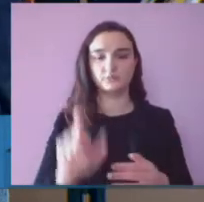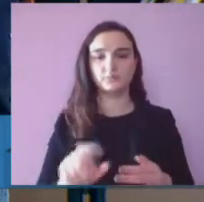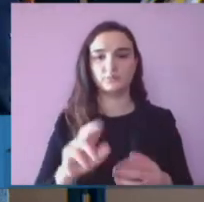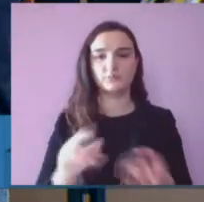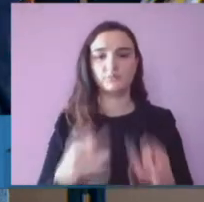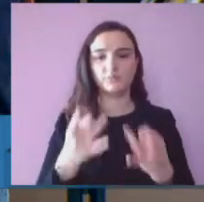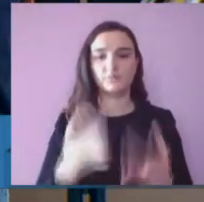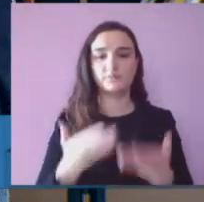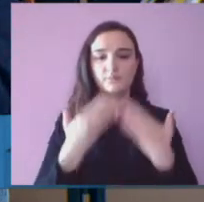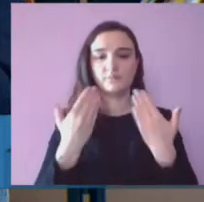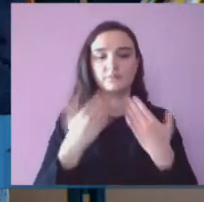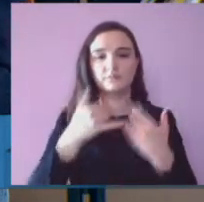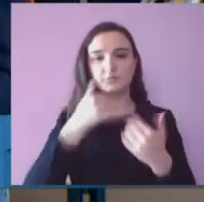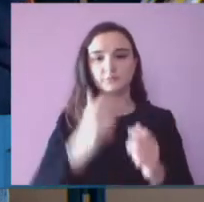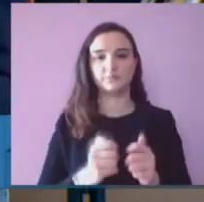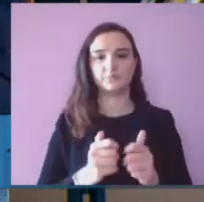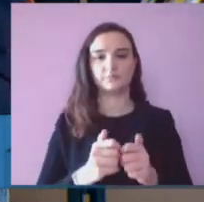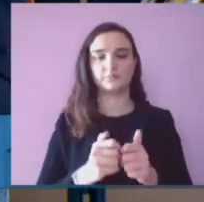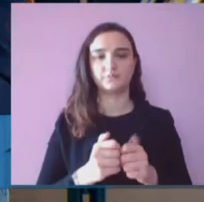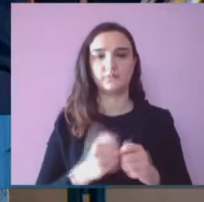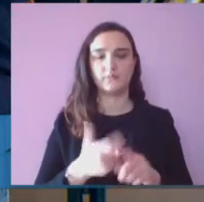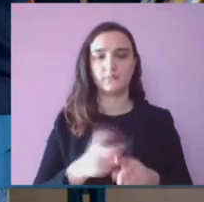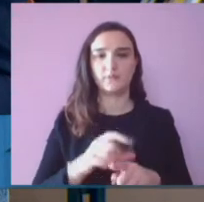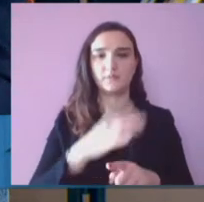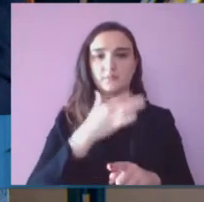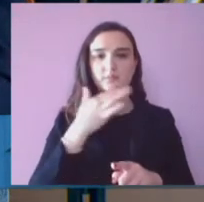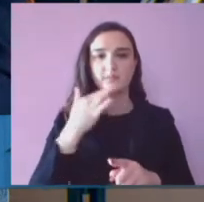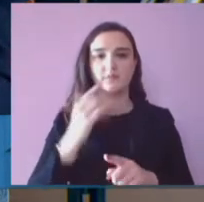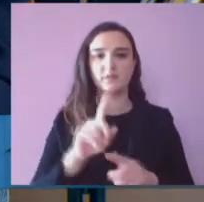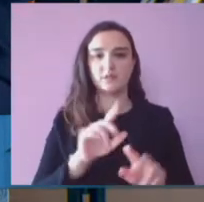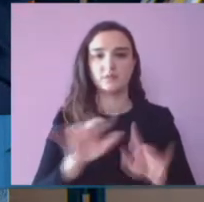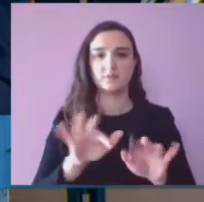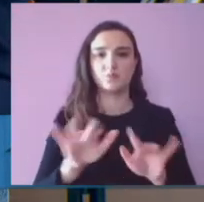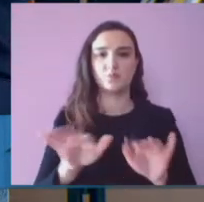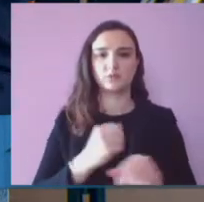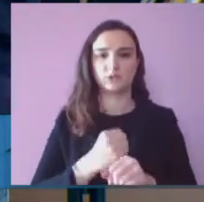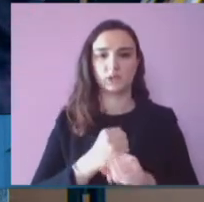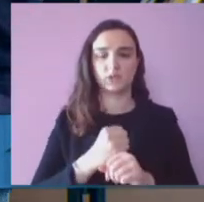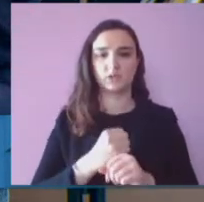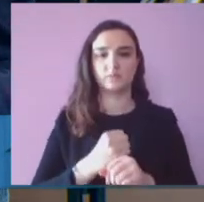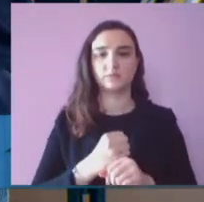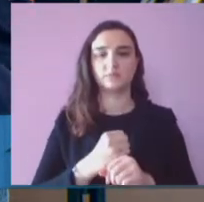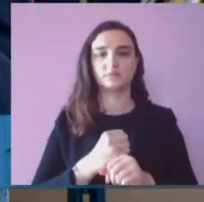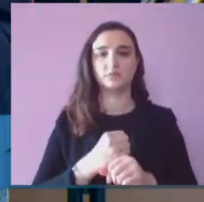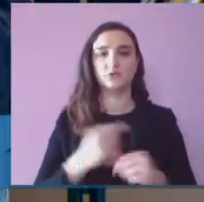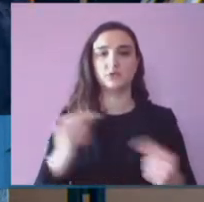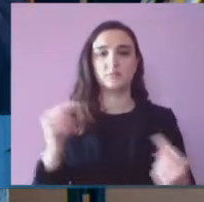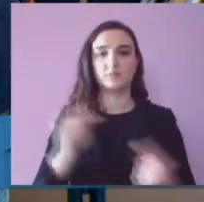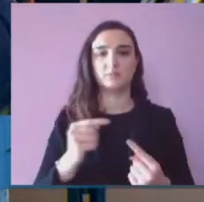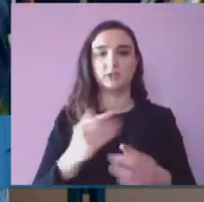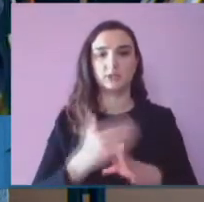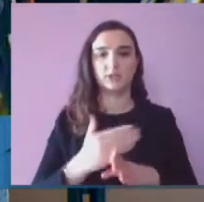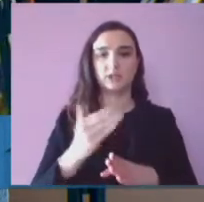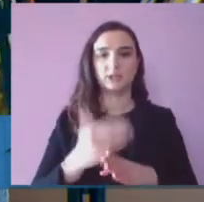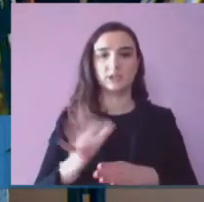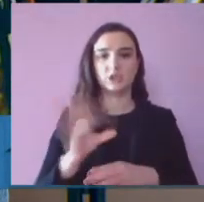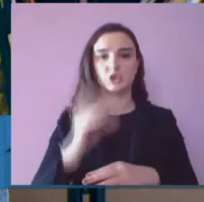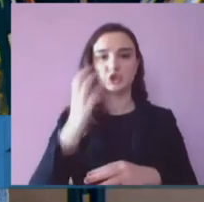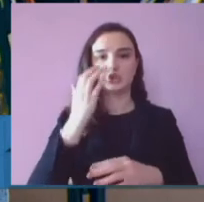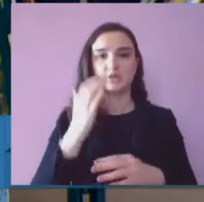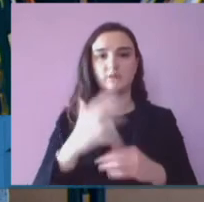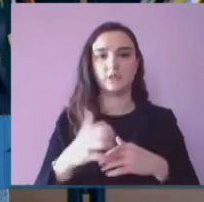მარტივი მობილური ტელეფონი ძალიან ბევრ მანიპულაციას და ფუნქციას ასრულებს. შესაბამისად, ნელ-ნელა ეს შავი კატა ჩამოვიდა